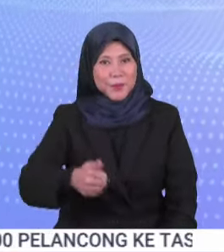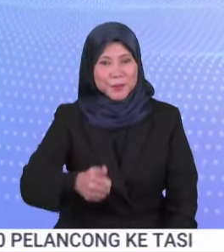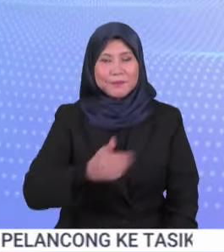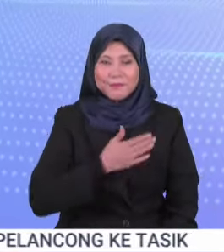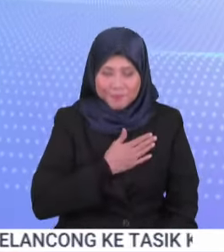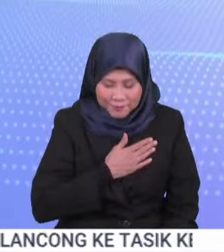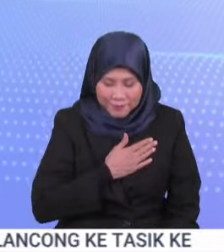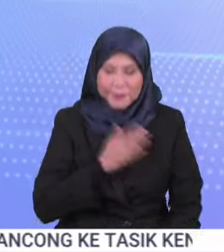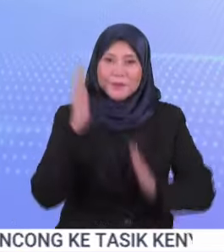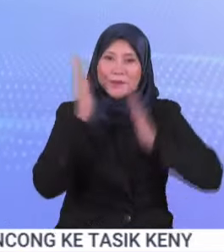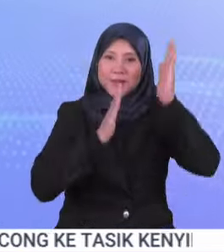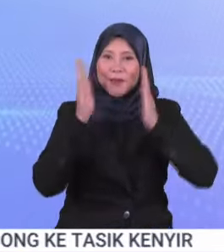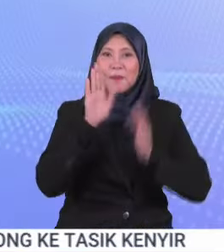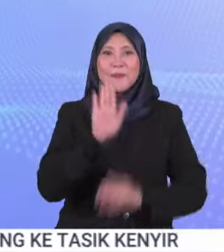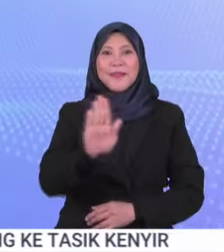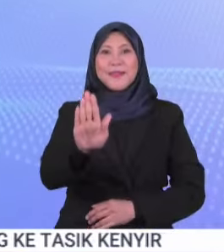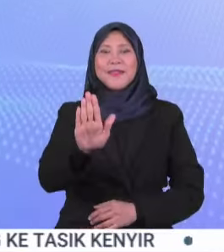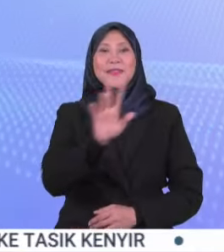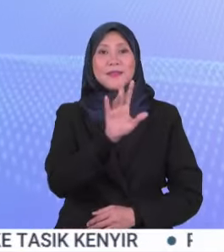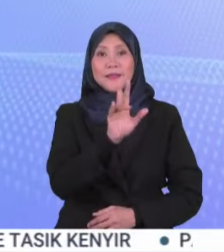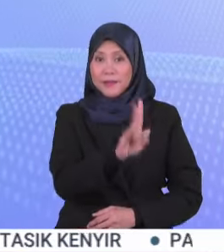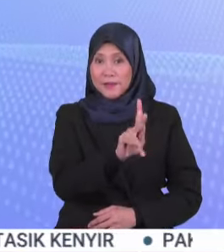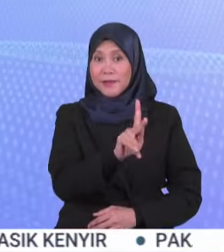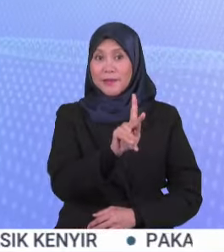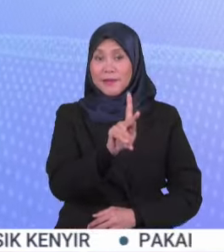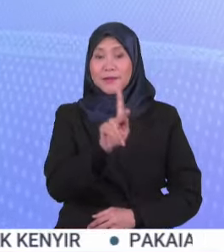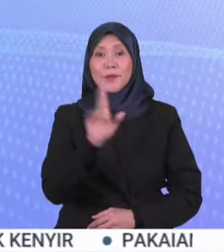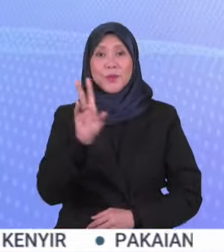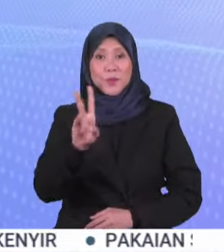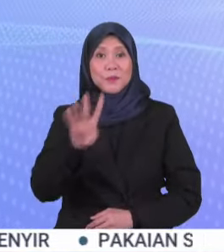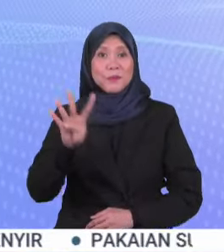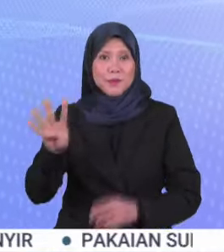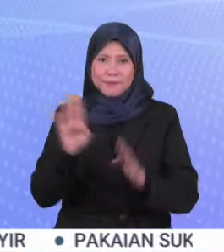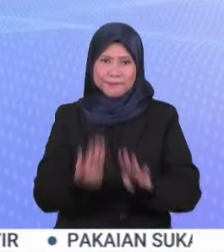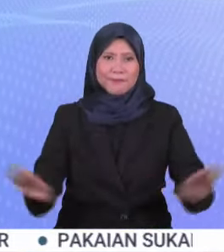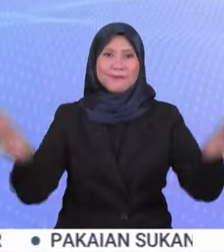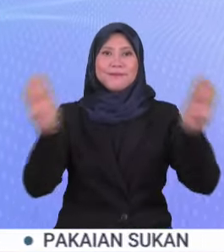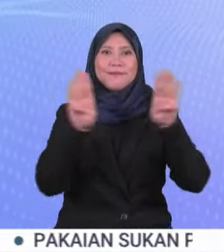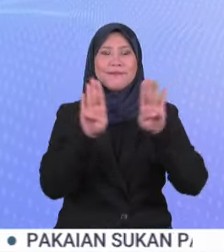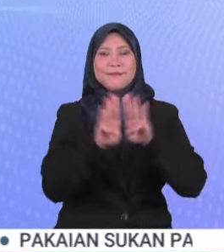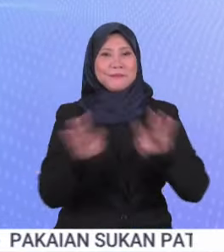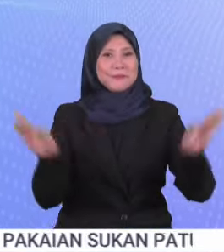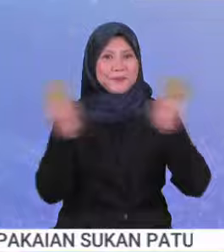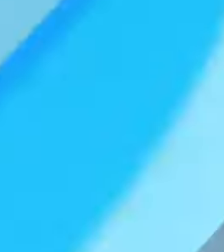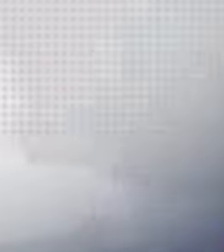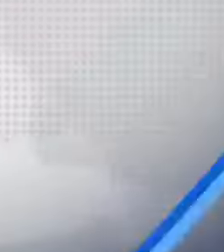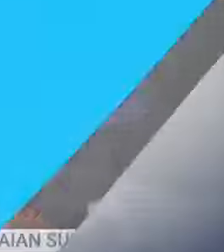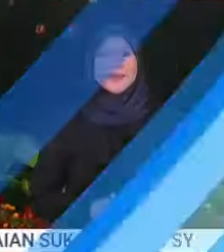Assalamualaikum, salam Malaysia Madani. Kanta 744, kami mulakan dengan rangkuman berita utama dalam segmen esensi.